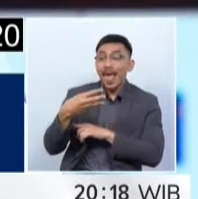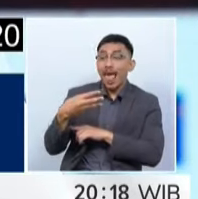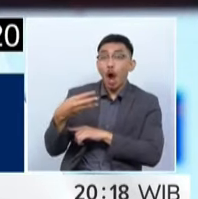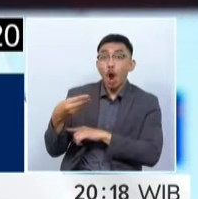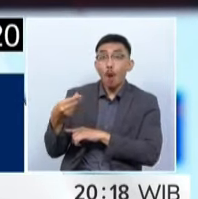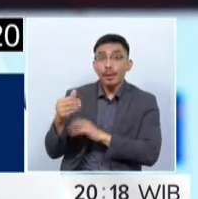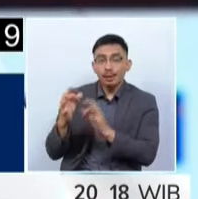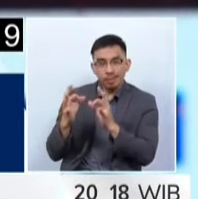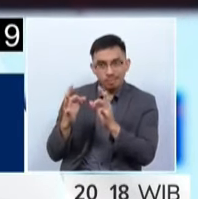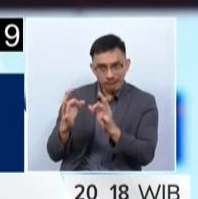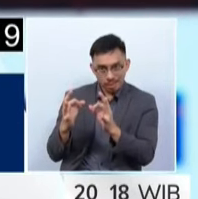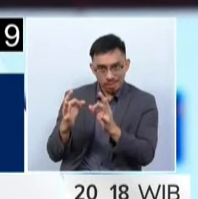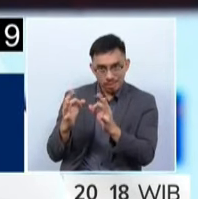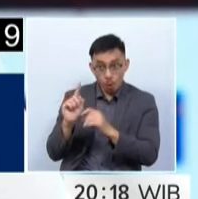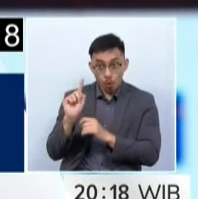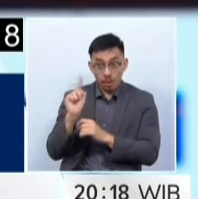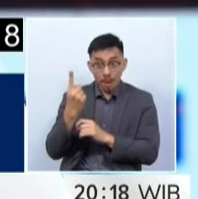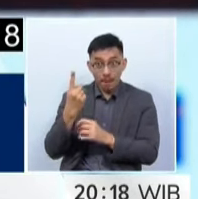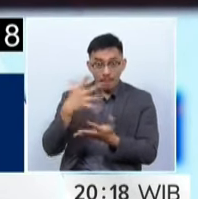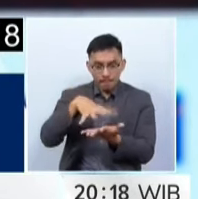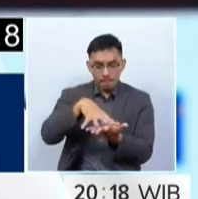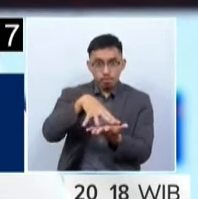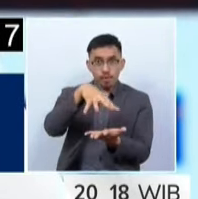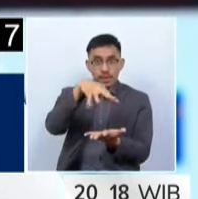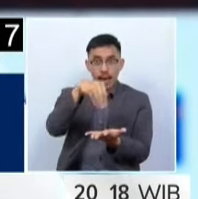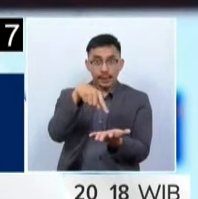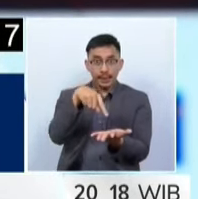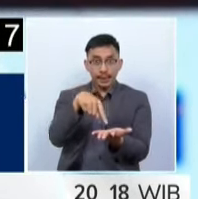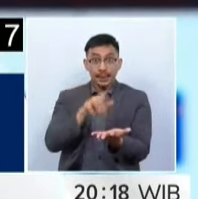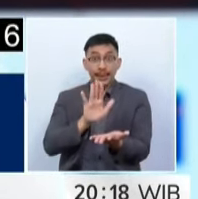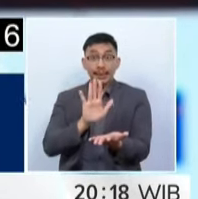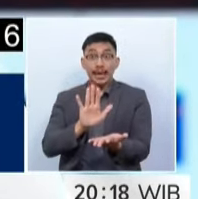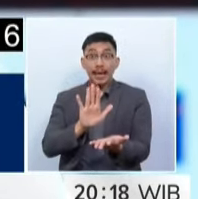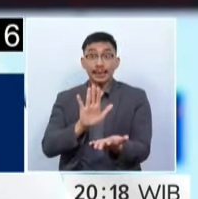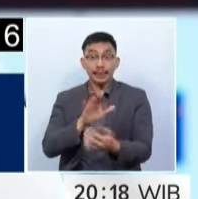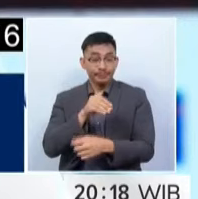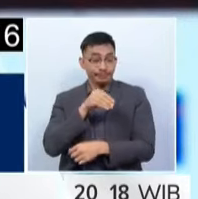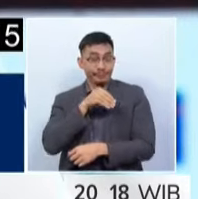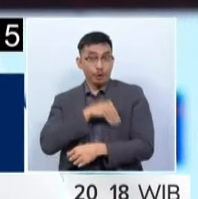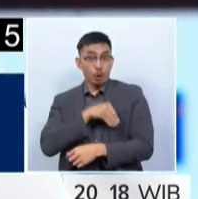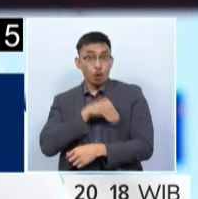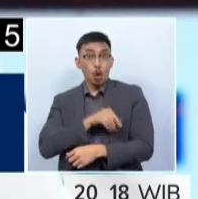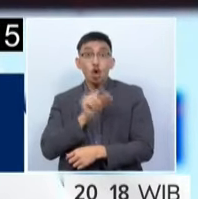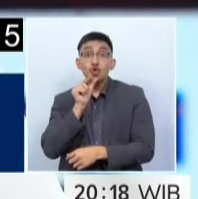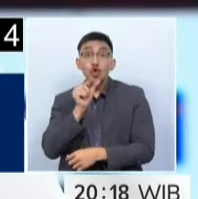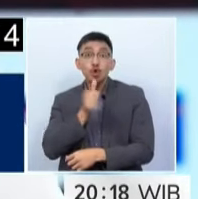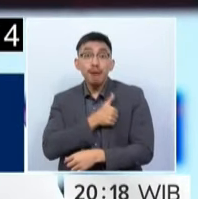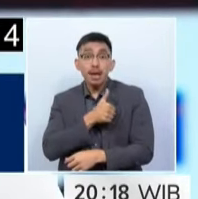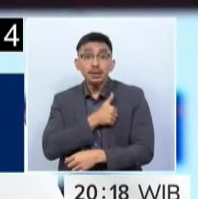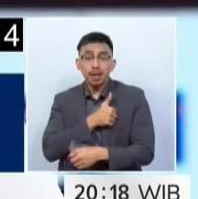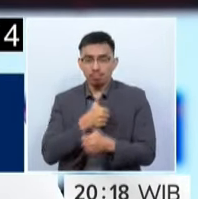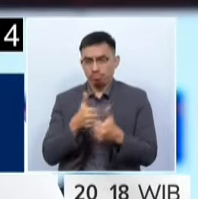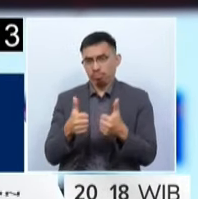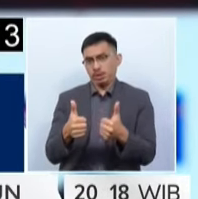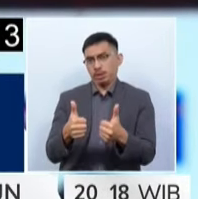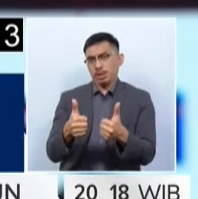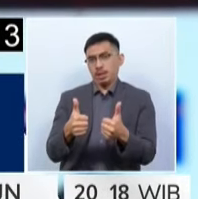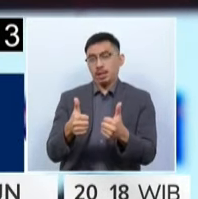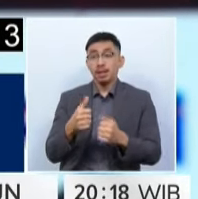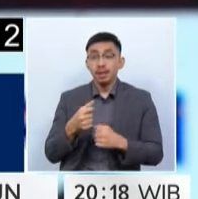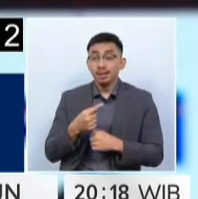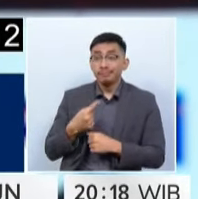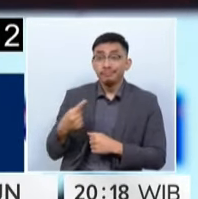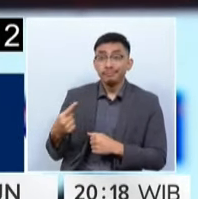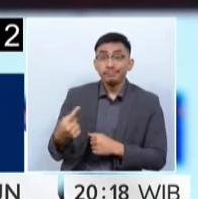hisasi Di mana kita bisa mendapat keuntungan sebagai bangsa ini memperkuat posisi tawar kita